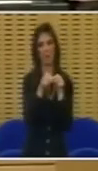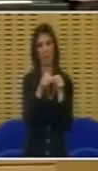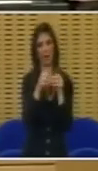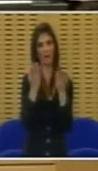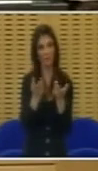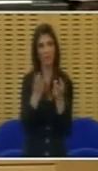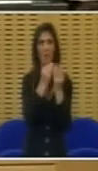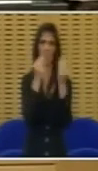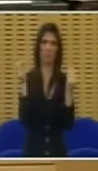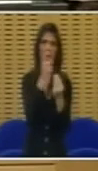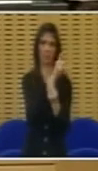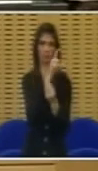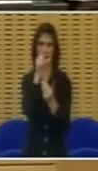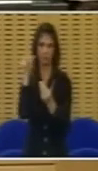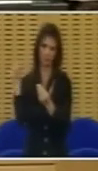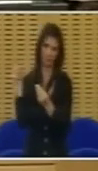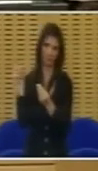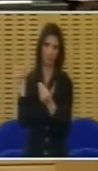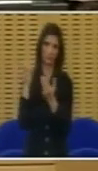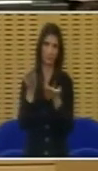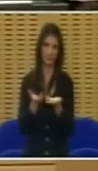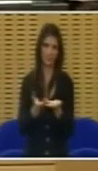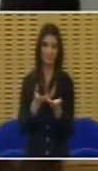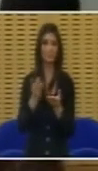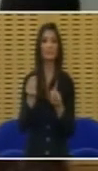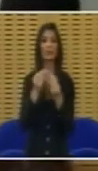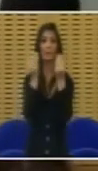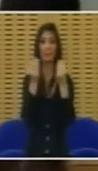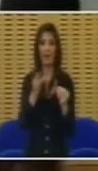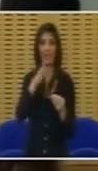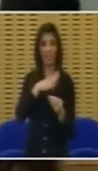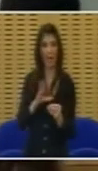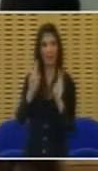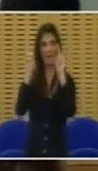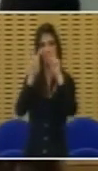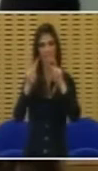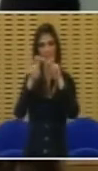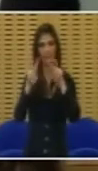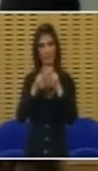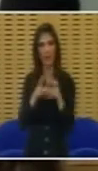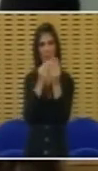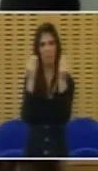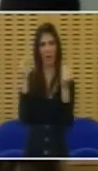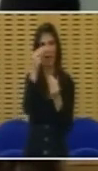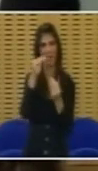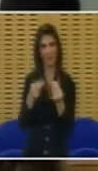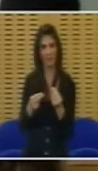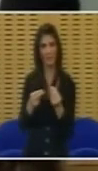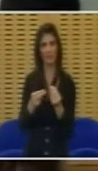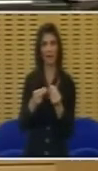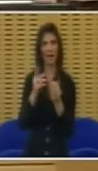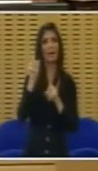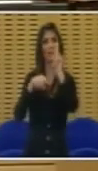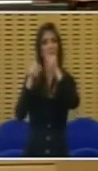σε κάποιες δεκάδες εκατομμύρια ευρώ. Ζητούμε επίσης την εξέταση όλων των θεμάτων που άπτονται παραβίασης